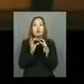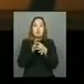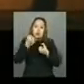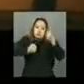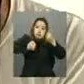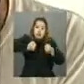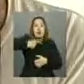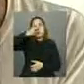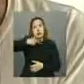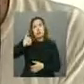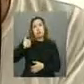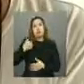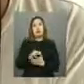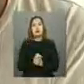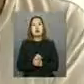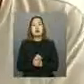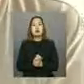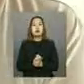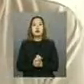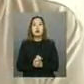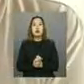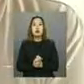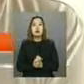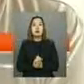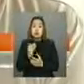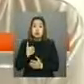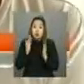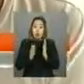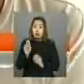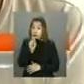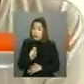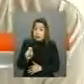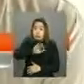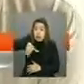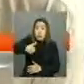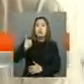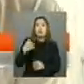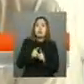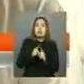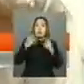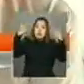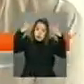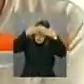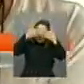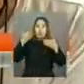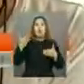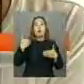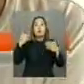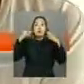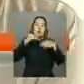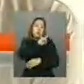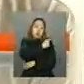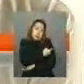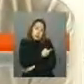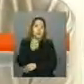ทย เพราะว่าคนในอุตสาหกรรมมีหนังใหญ่หมดอินโดนีเซียก็มีหนังใหญ่ฟิลิปปินส์ก็มีหนังใหญ่พม่าก็มีหนัง